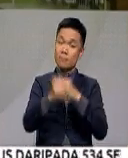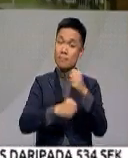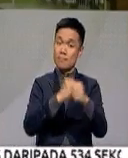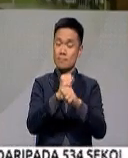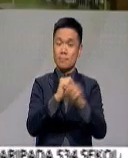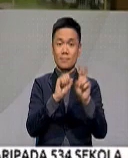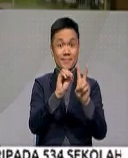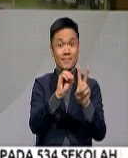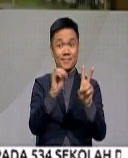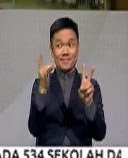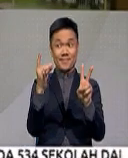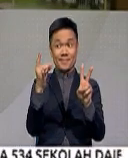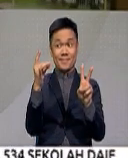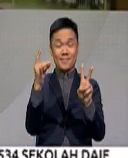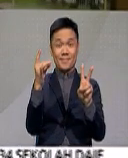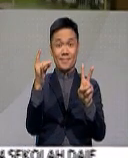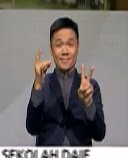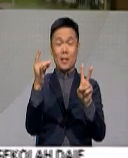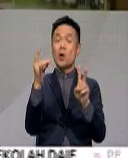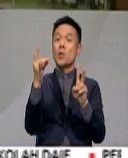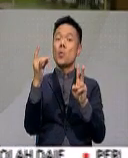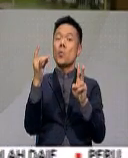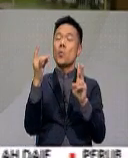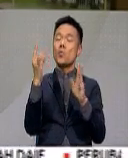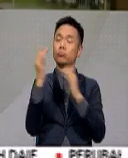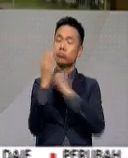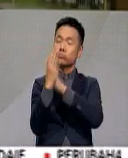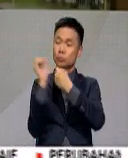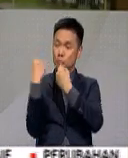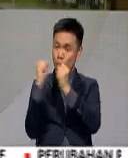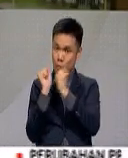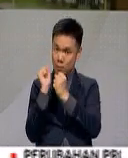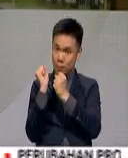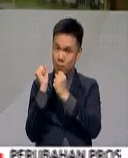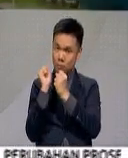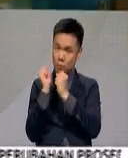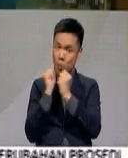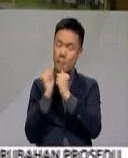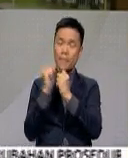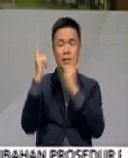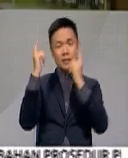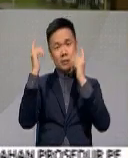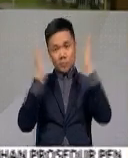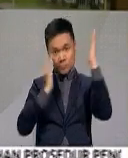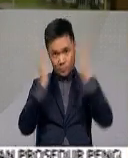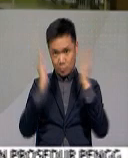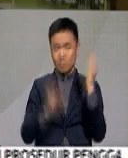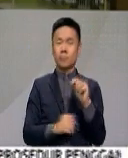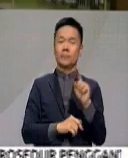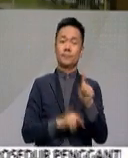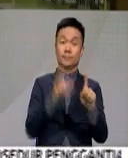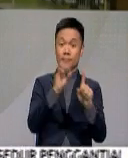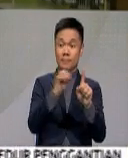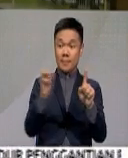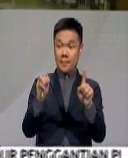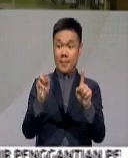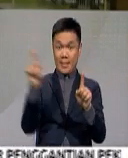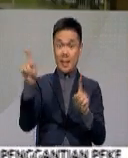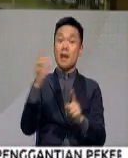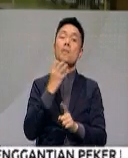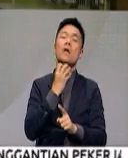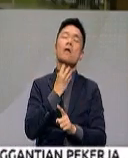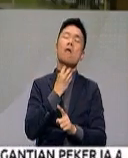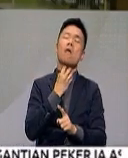2018, semasa Sukma, beliau mewakili Negeri Sembilan dalam acara 100 meter Sukma di Perak. Ketika